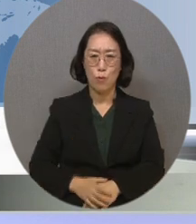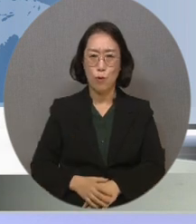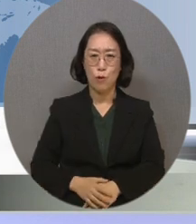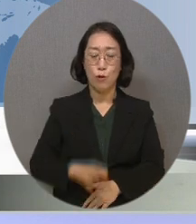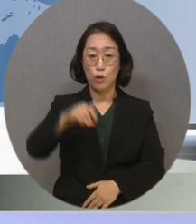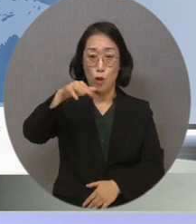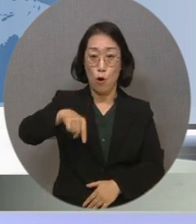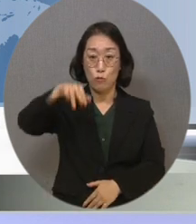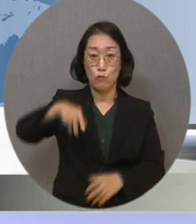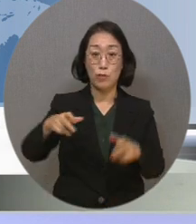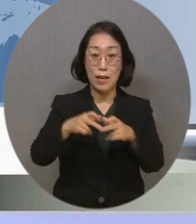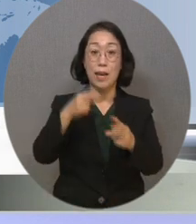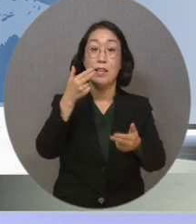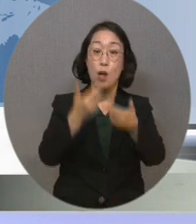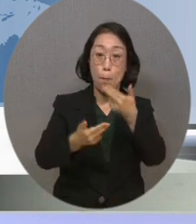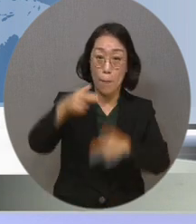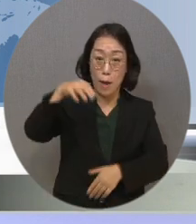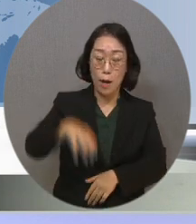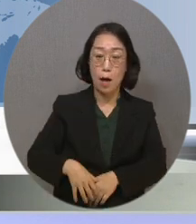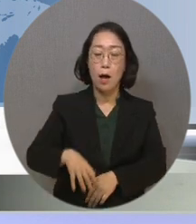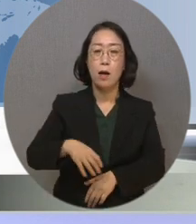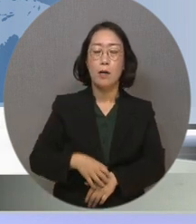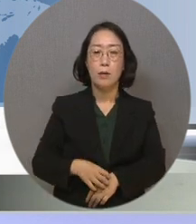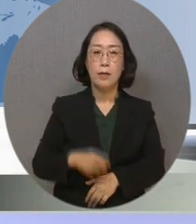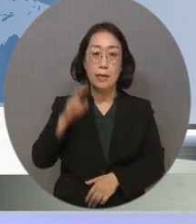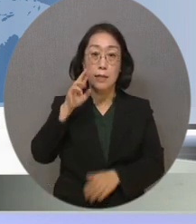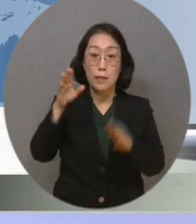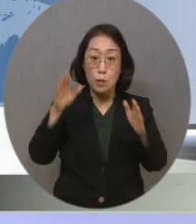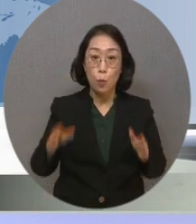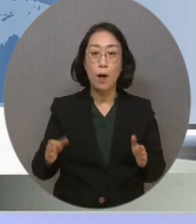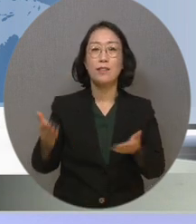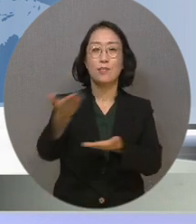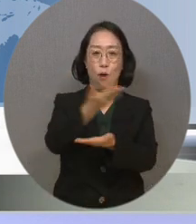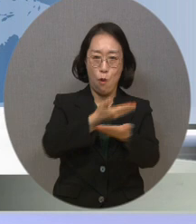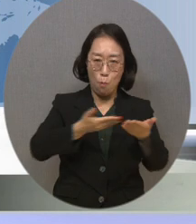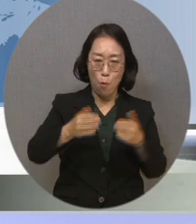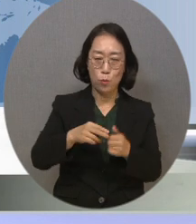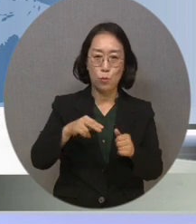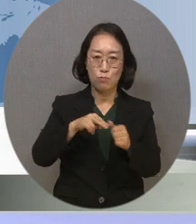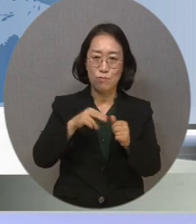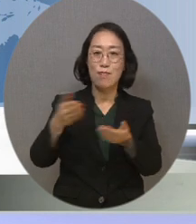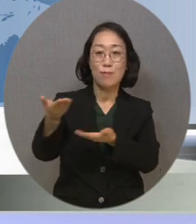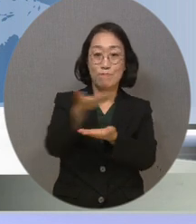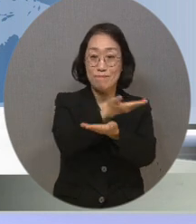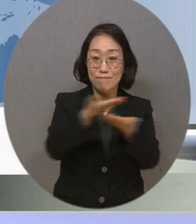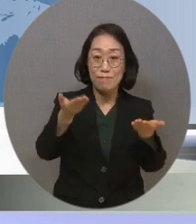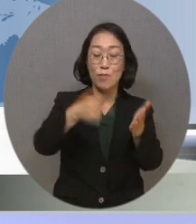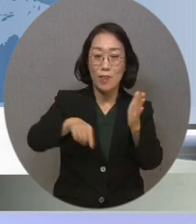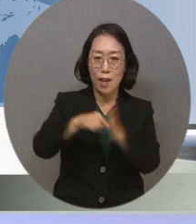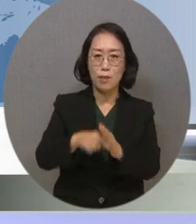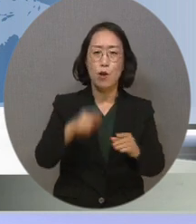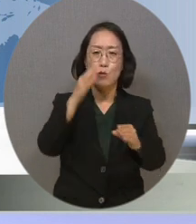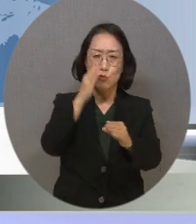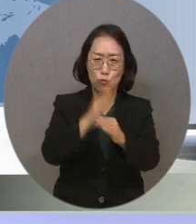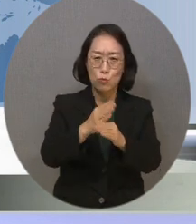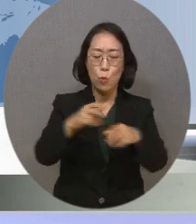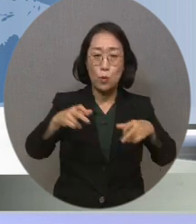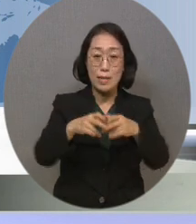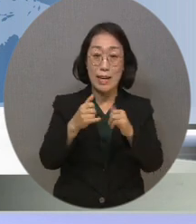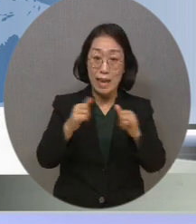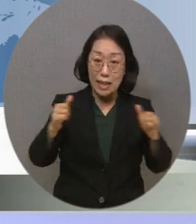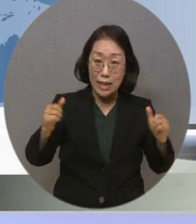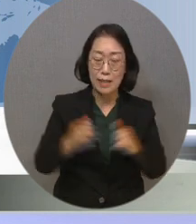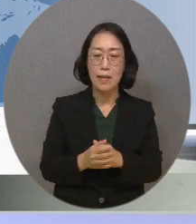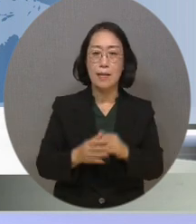한국척수장애인협회, 서울특별시협회가 이들 간의 정보 공유와 교류 증진을 위한 장을 마련하고 중도장애인의 지역사회